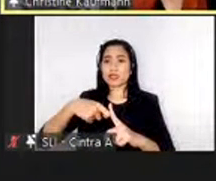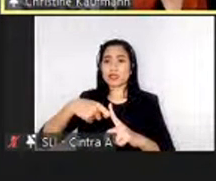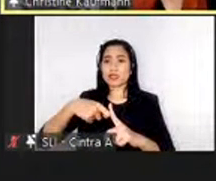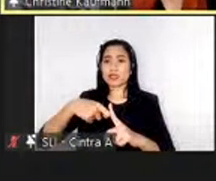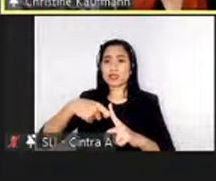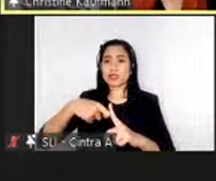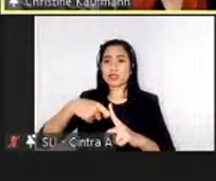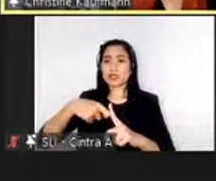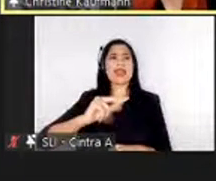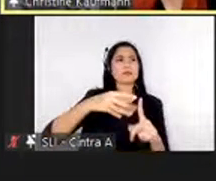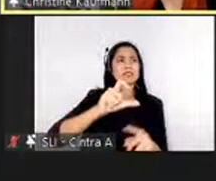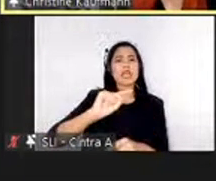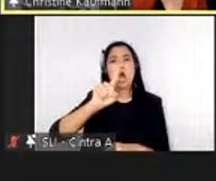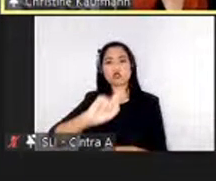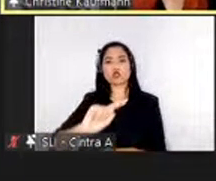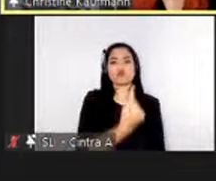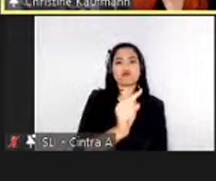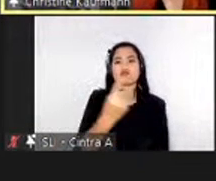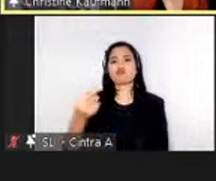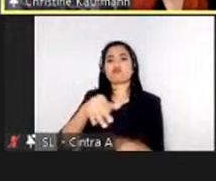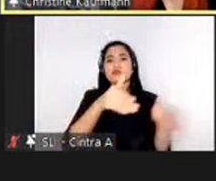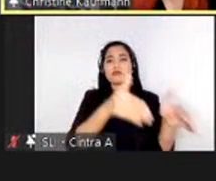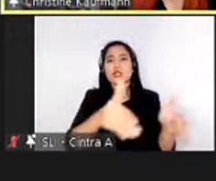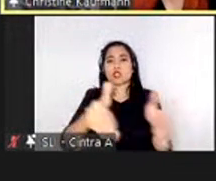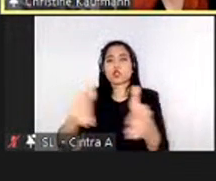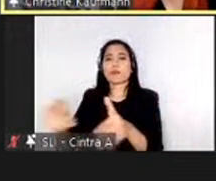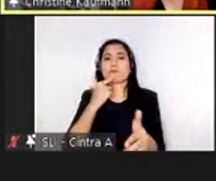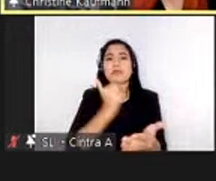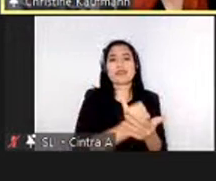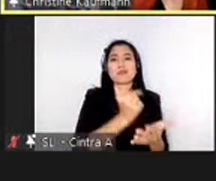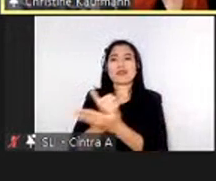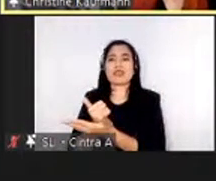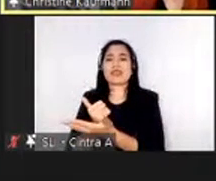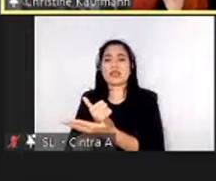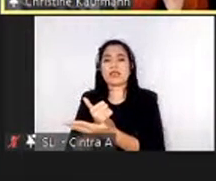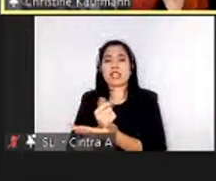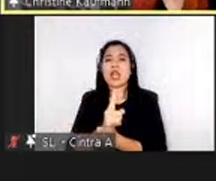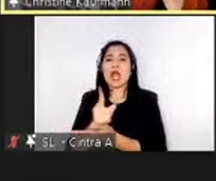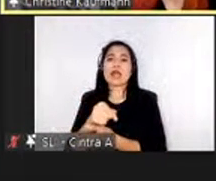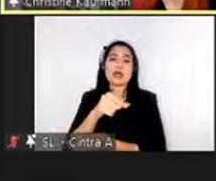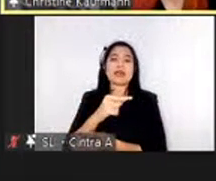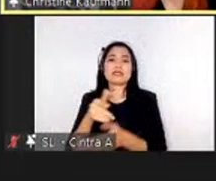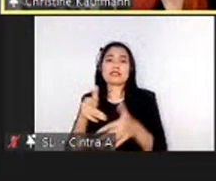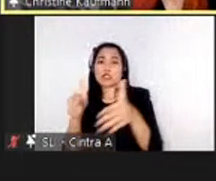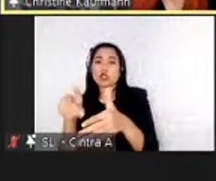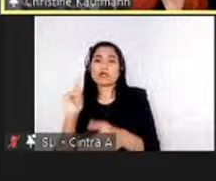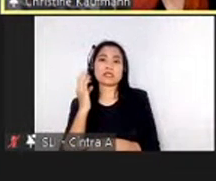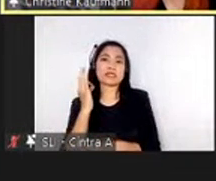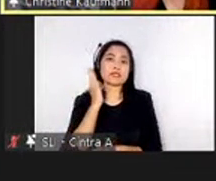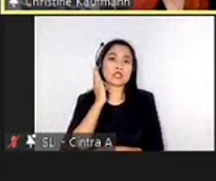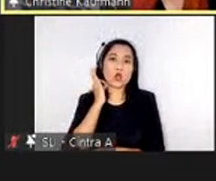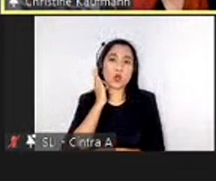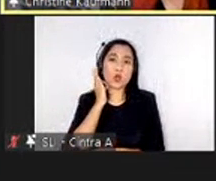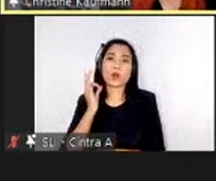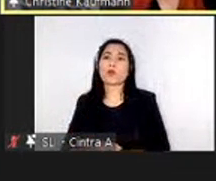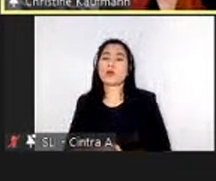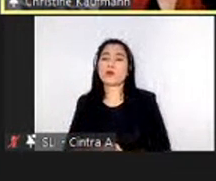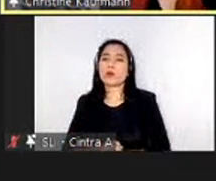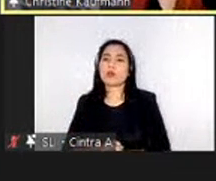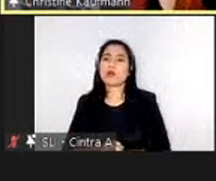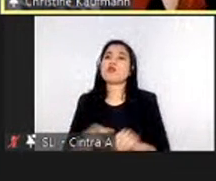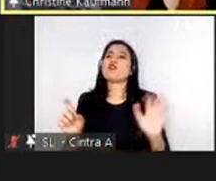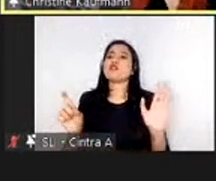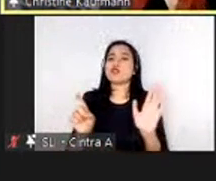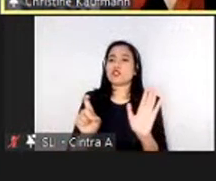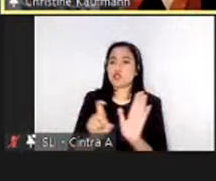berbagai sektor yang penting yang berisiko dan misalnya dalam hal